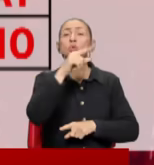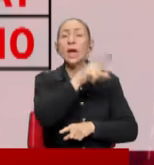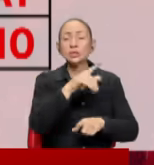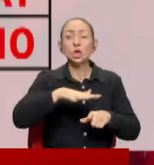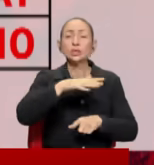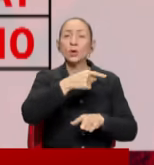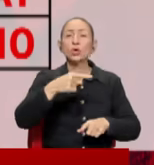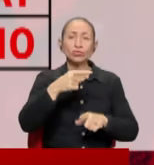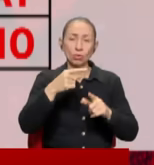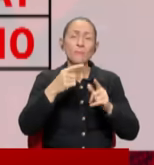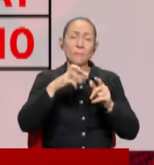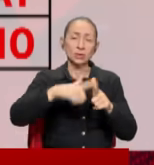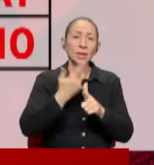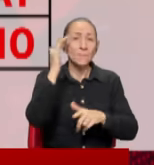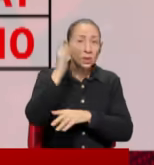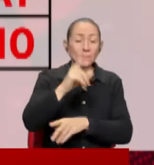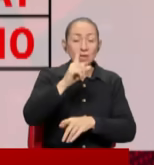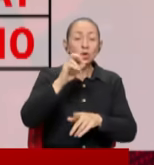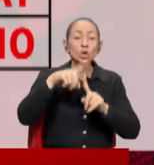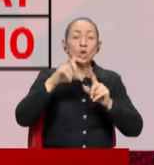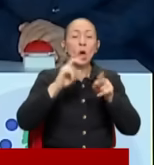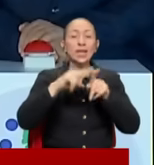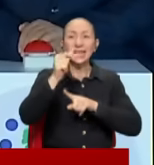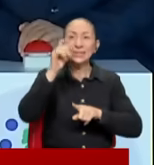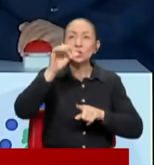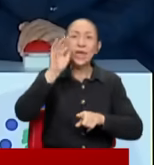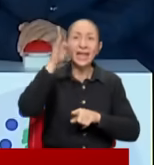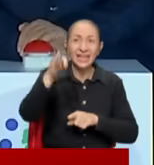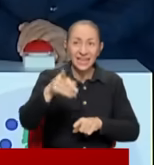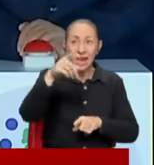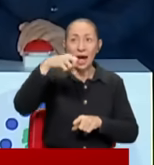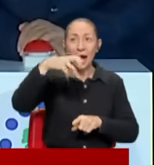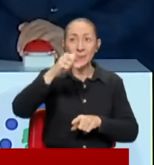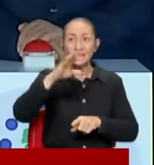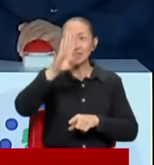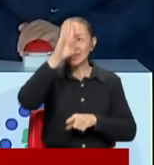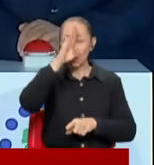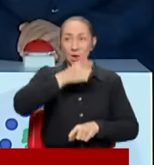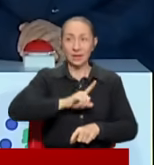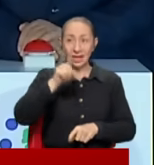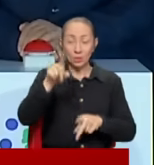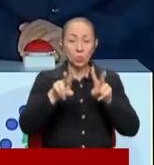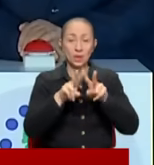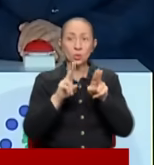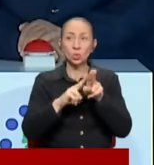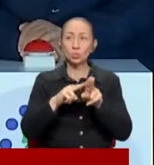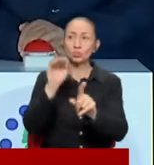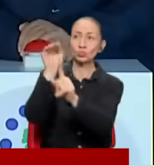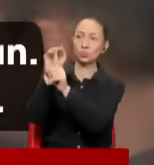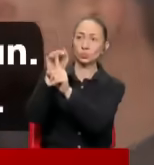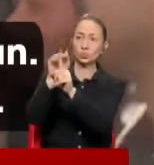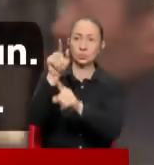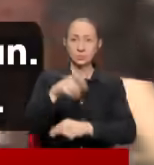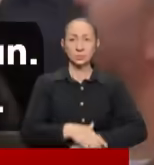projesi mağdurları yine bir TOKİ temel atma töreni için Tuzla'da bulunan AK Parti'nin İstanbul adayı Murat Kurum'a